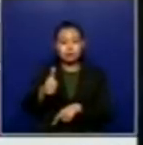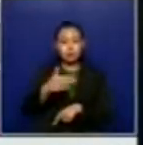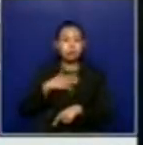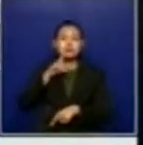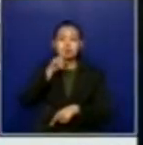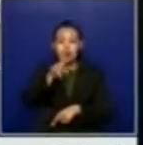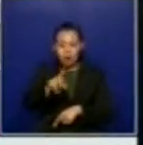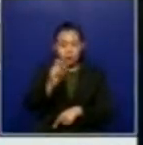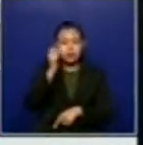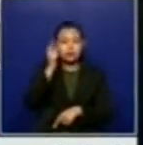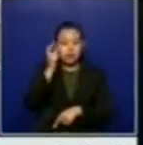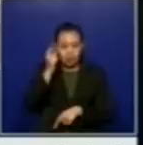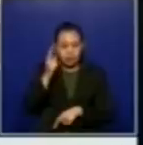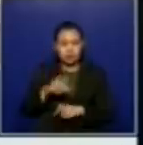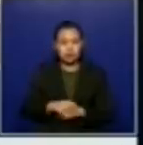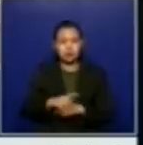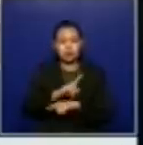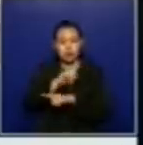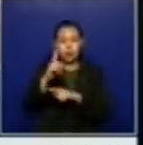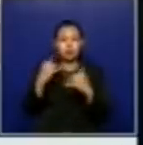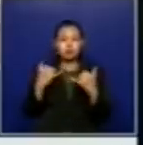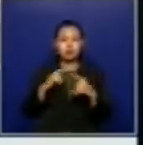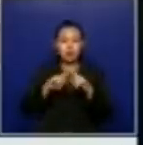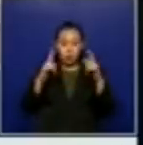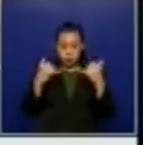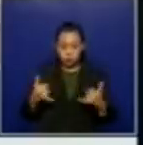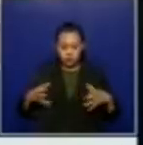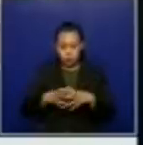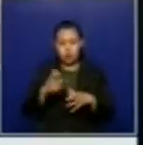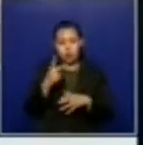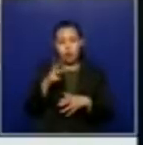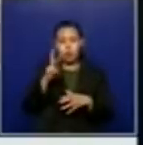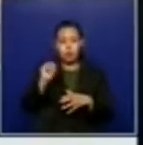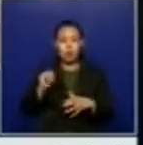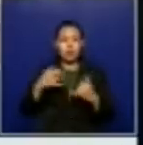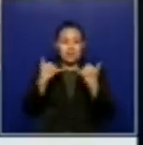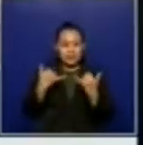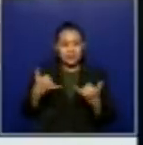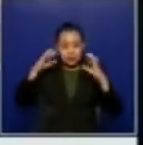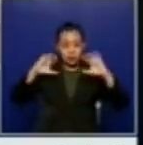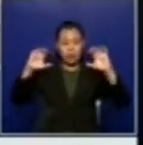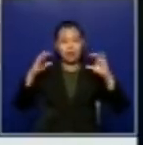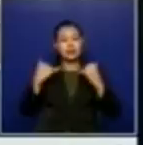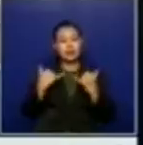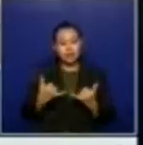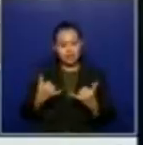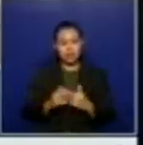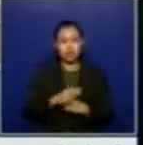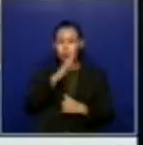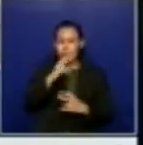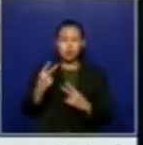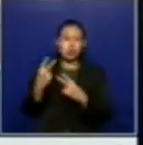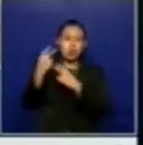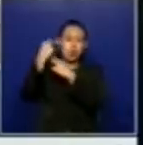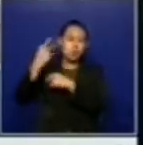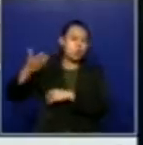ในครั้งนี้นี่ท่านมันเป็นการอภิปรายรัฐบาลชุดนี้ถ้าท่านจะย้อนไปถึงเรื่องราวเก่